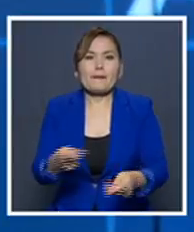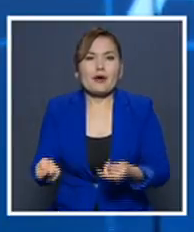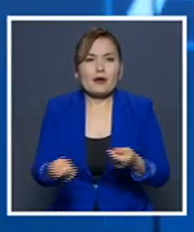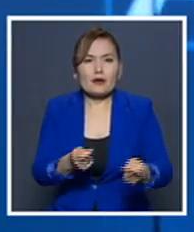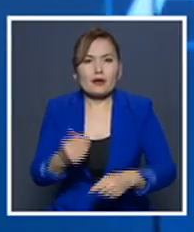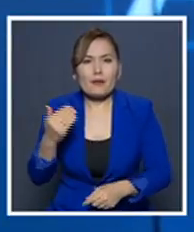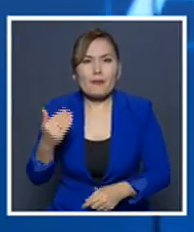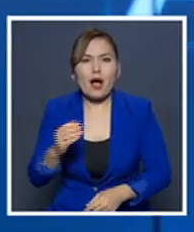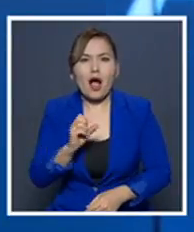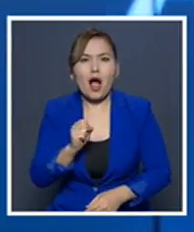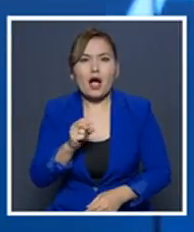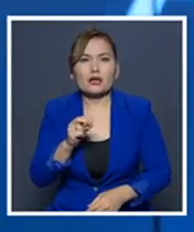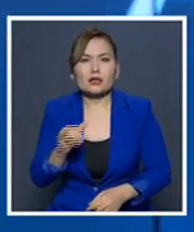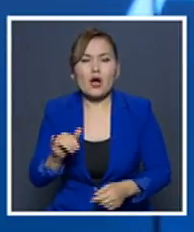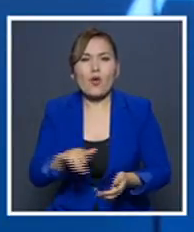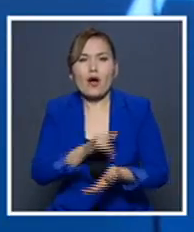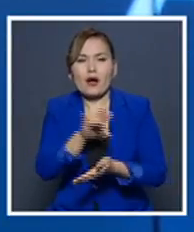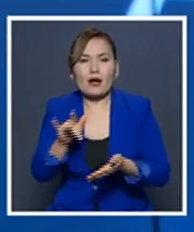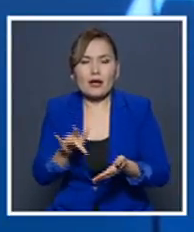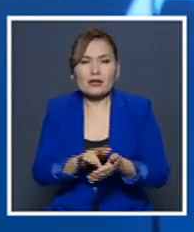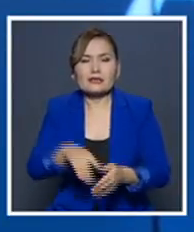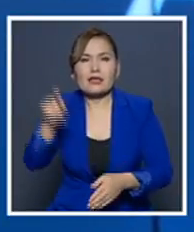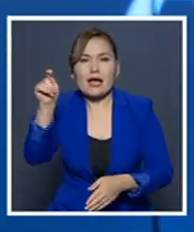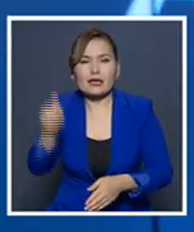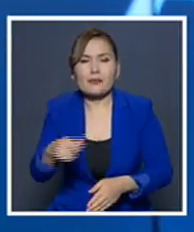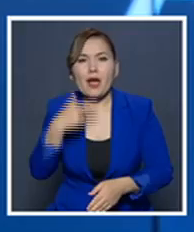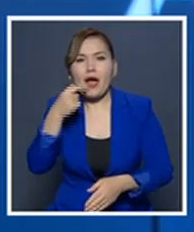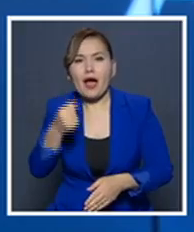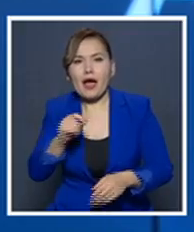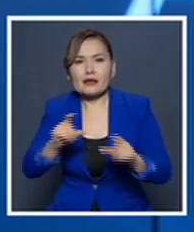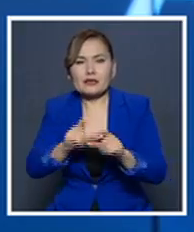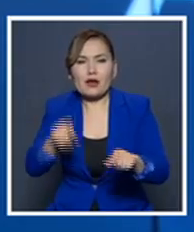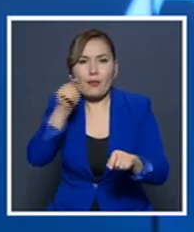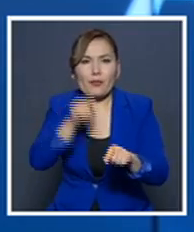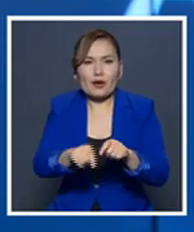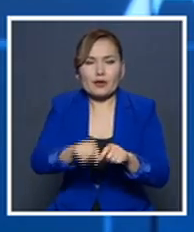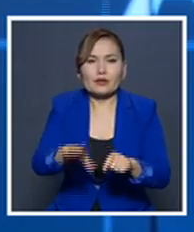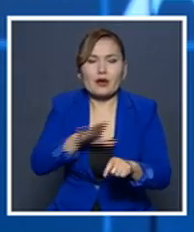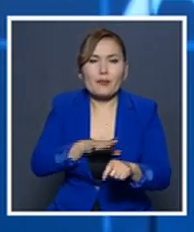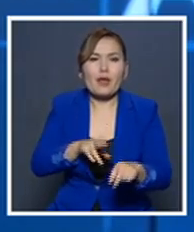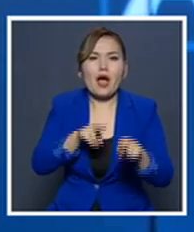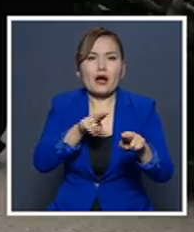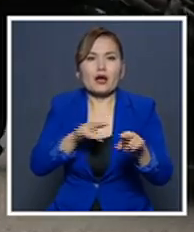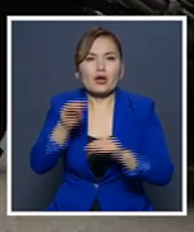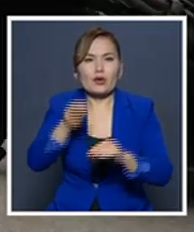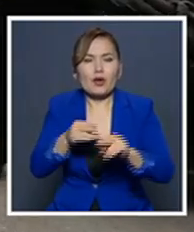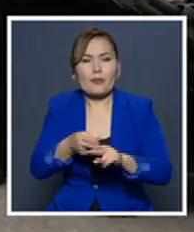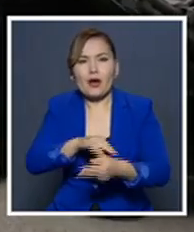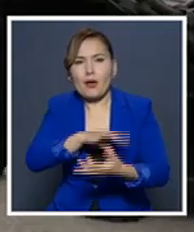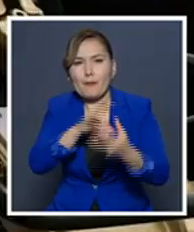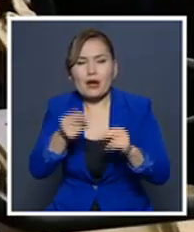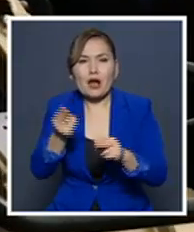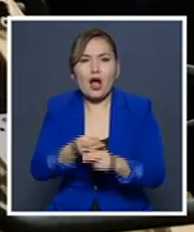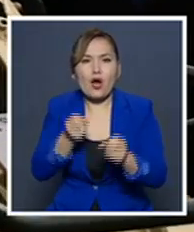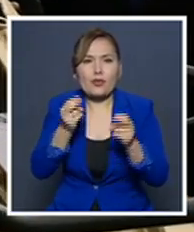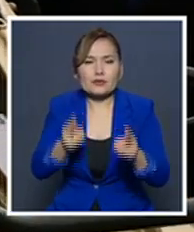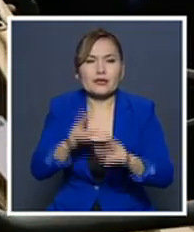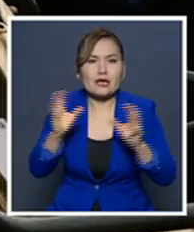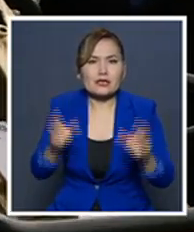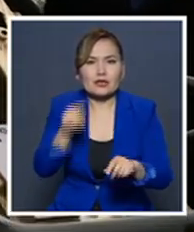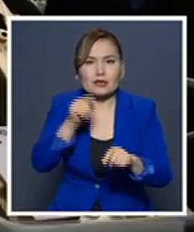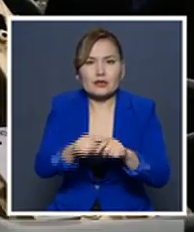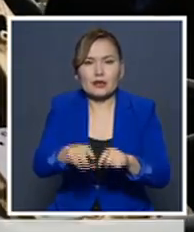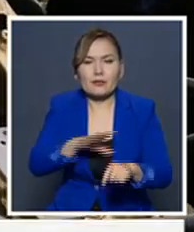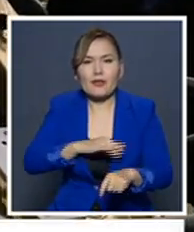Мәжілісмендері Ақтау гарнизонның бірқатар әскери нысандарын аралады. Әскери құрылымдағы қару-жарақ пен оқ-дәрілердің қауіпсіздігі мен сақталуы